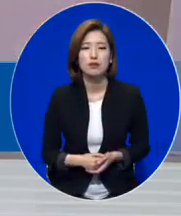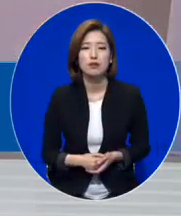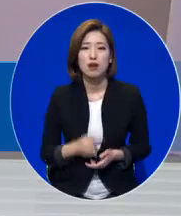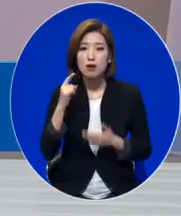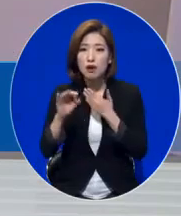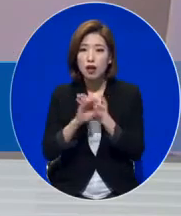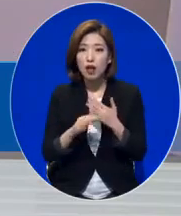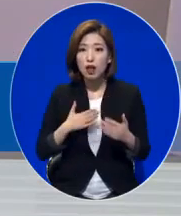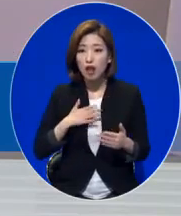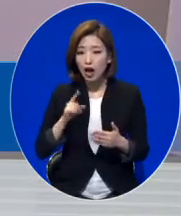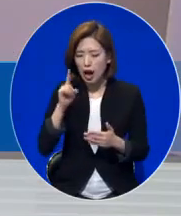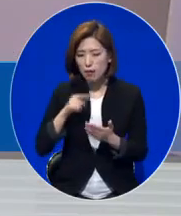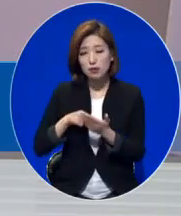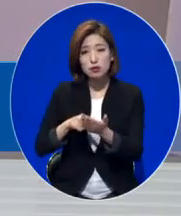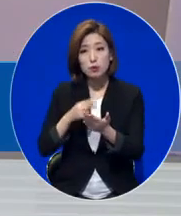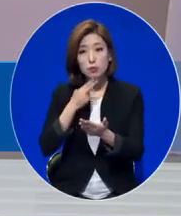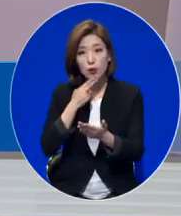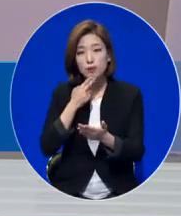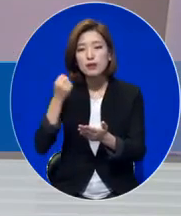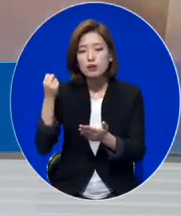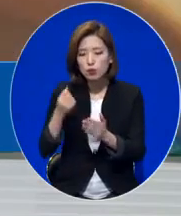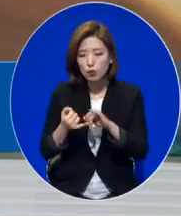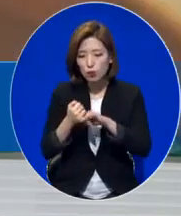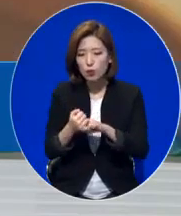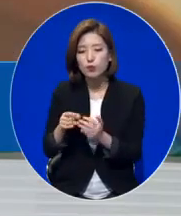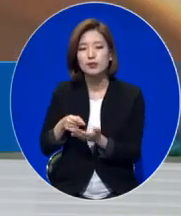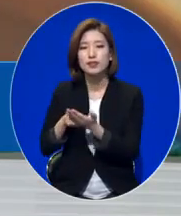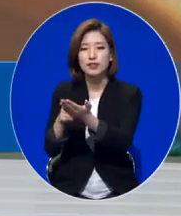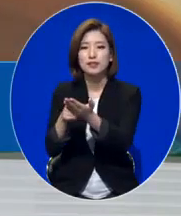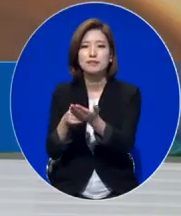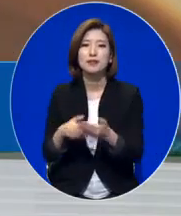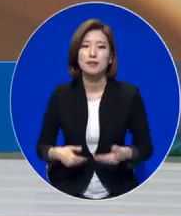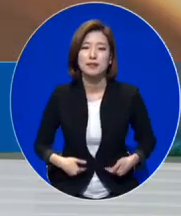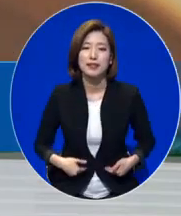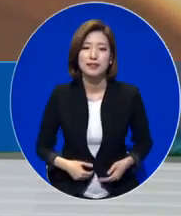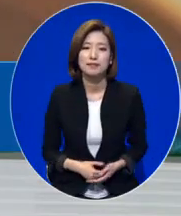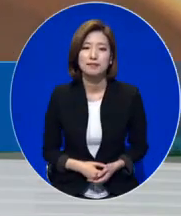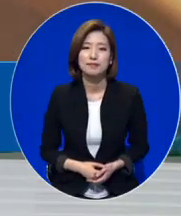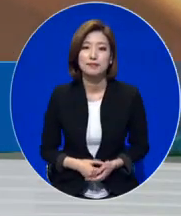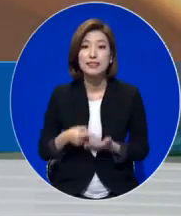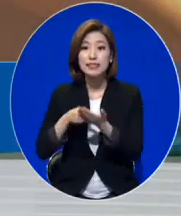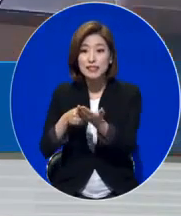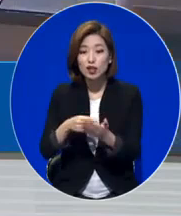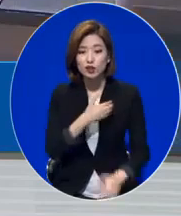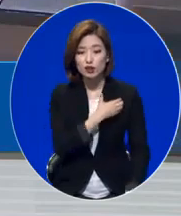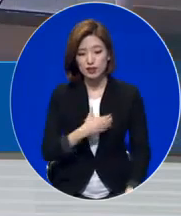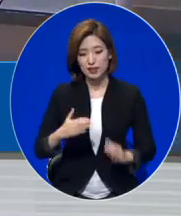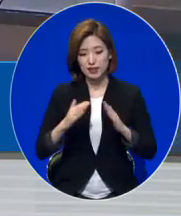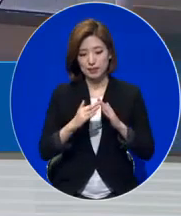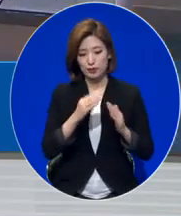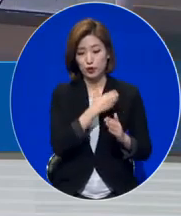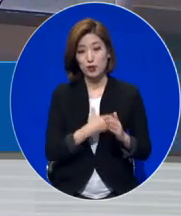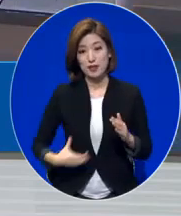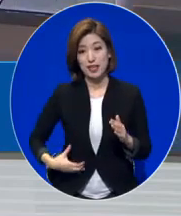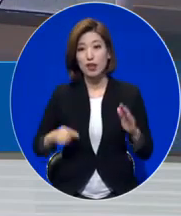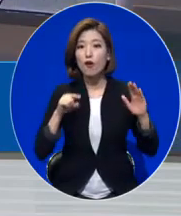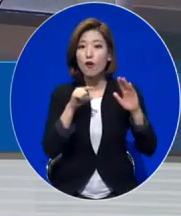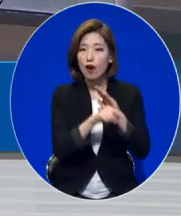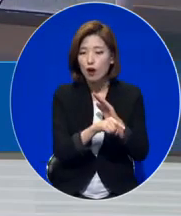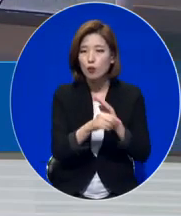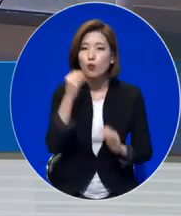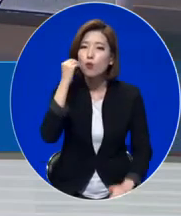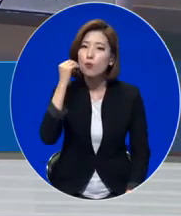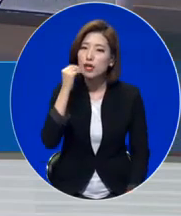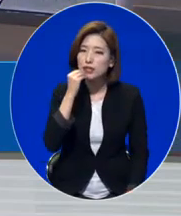없다면 이달 중순 이후에 신청해야 수당을 받을 수 있는데요 신청은 주민센터를 방문하거나 의 복지로 홈페이지 또 내